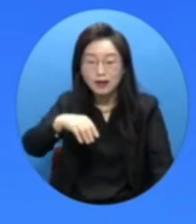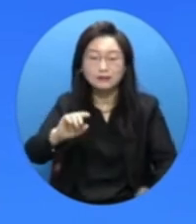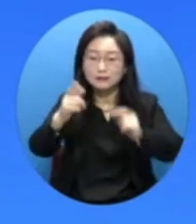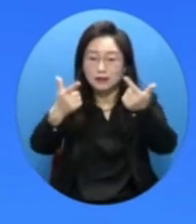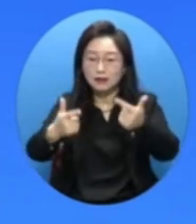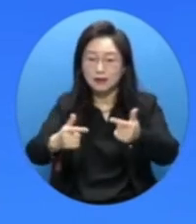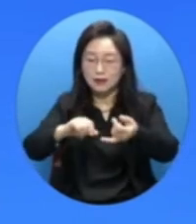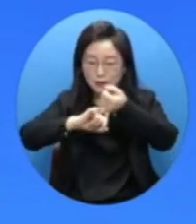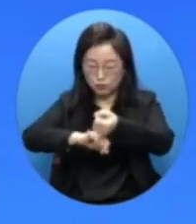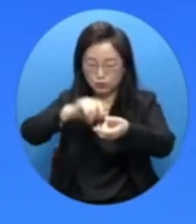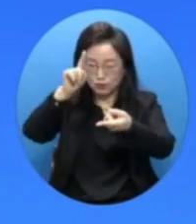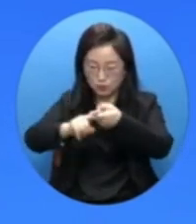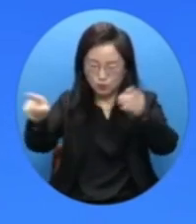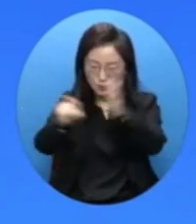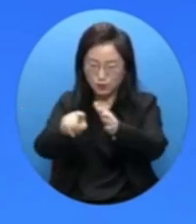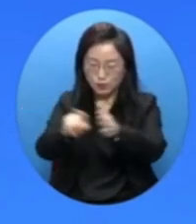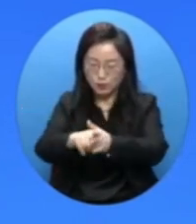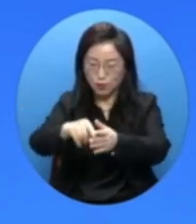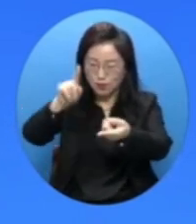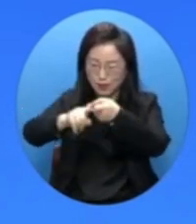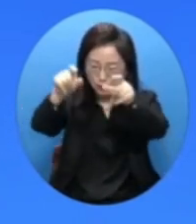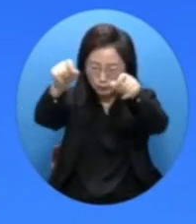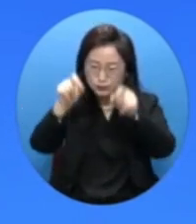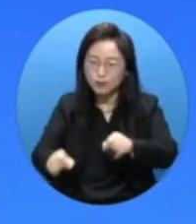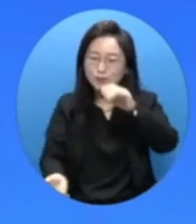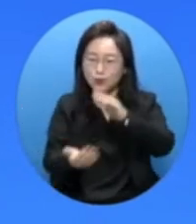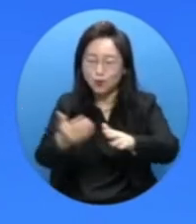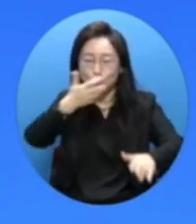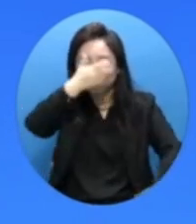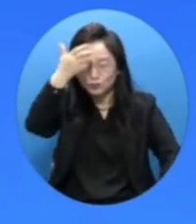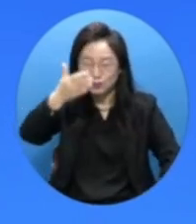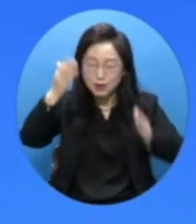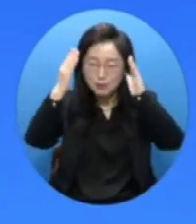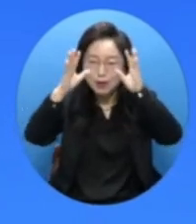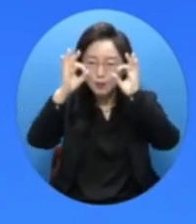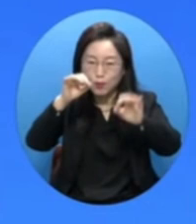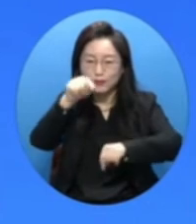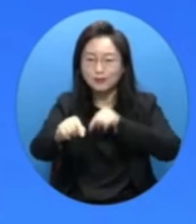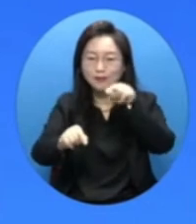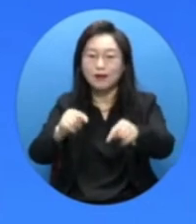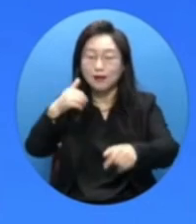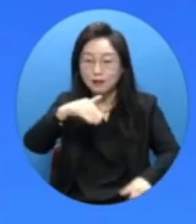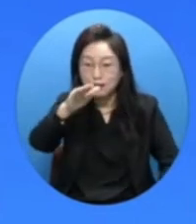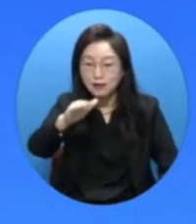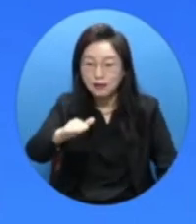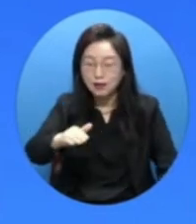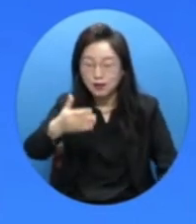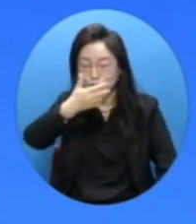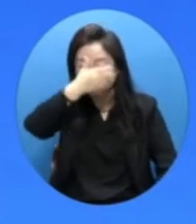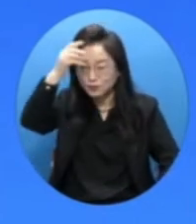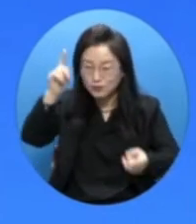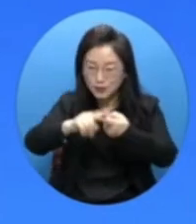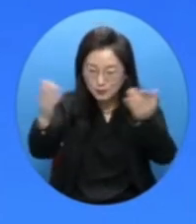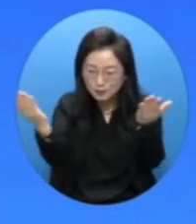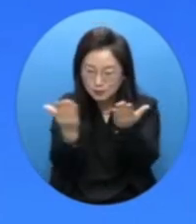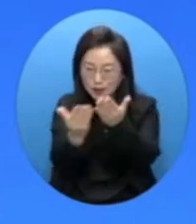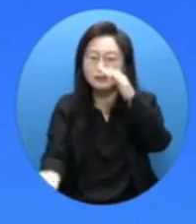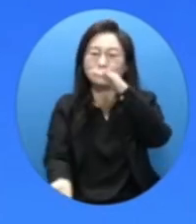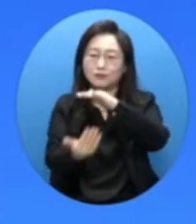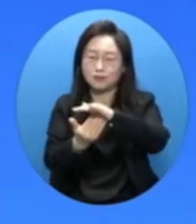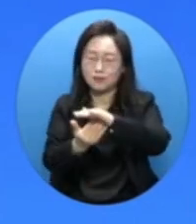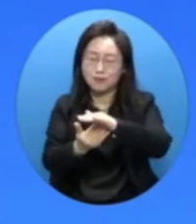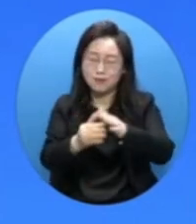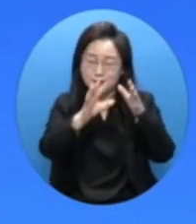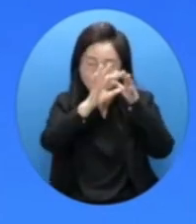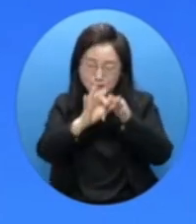말씀을 굳건히 믿고 말씀 이루어질 것을 그대로 믿고 꿈꾸고 바라보고 나갈 때 우리의 모든 꿈이 이루어지는 것입니다 끊임없이